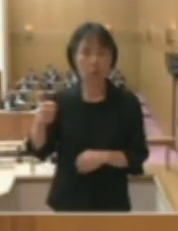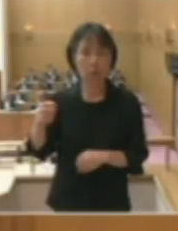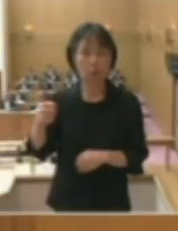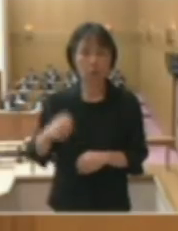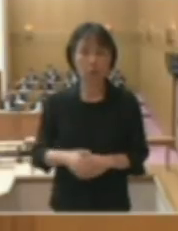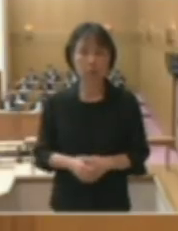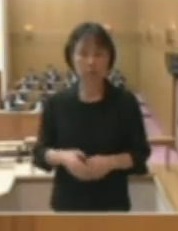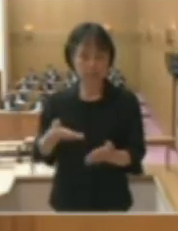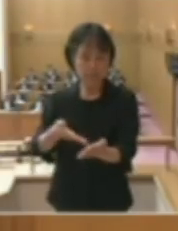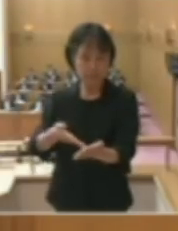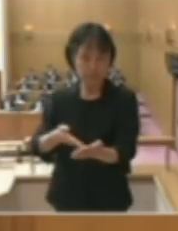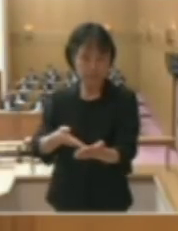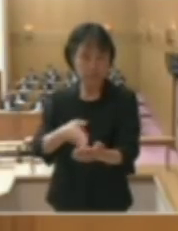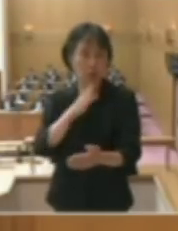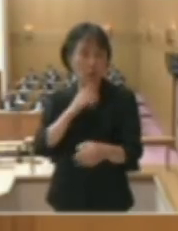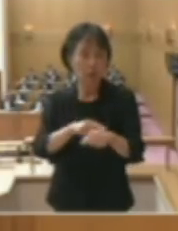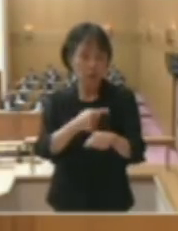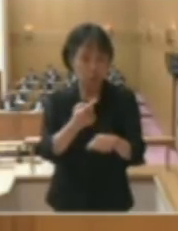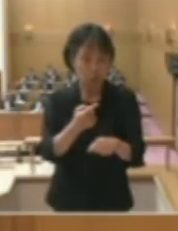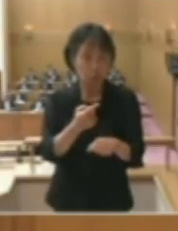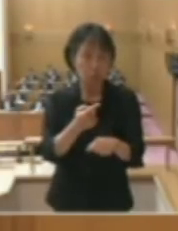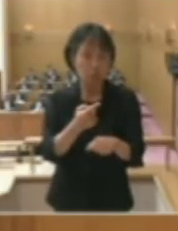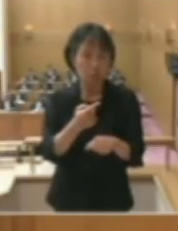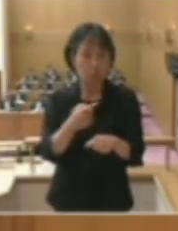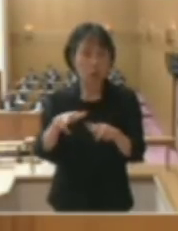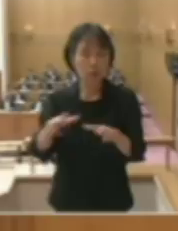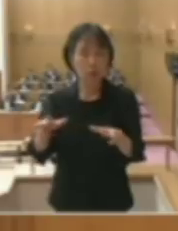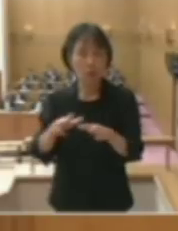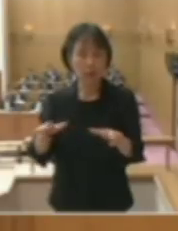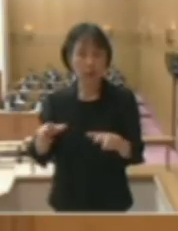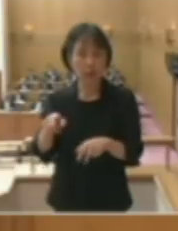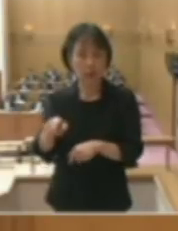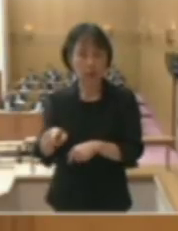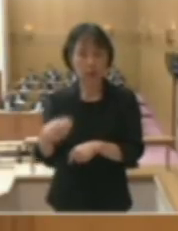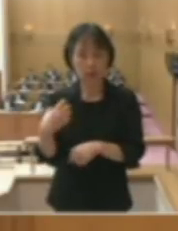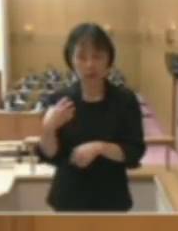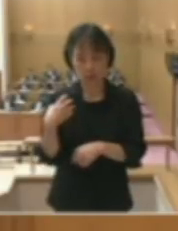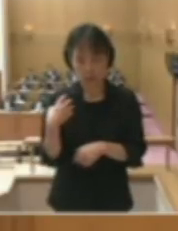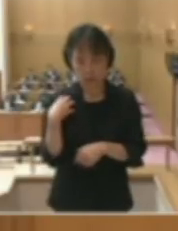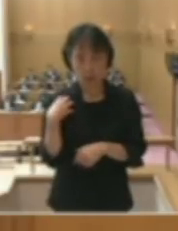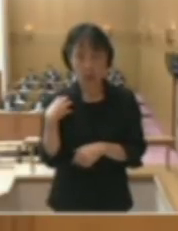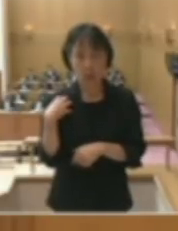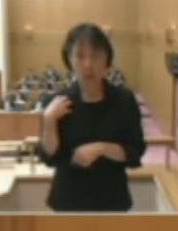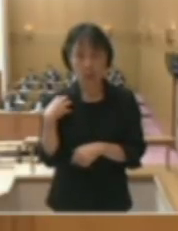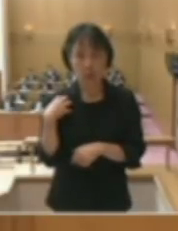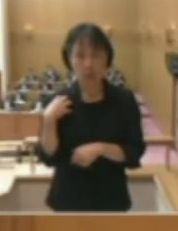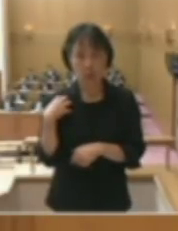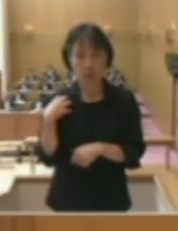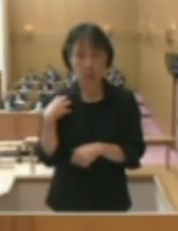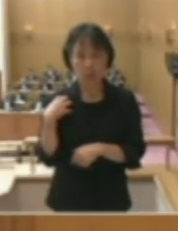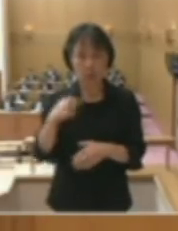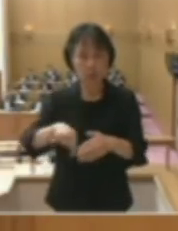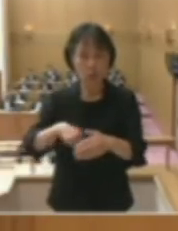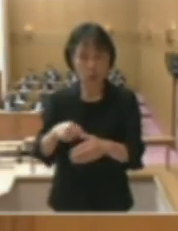行政の本質、すなわち行政に課せられた使命は、活力と魅力